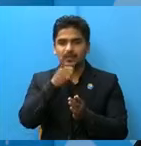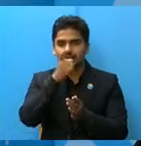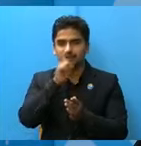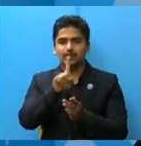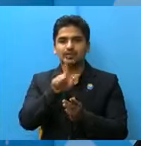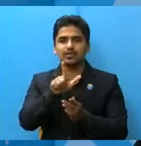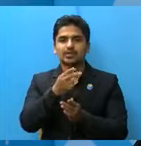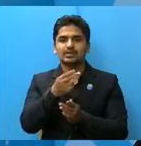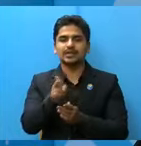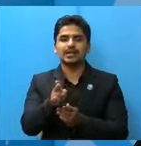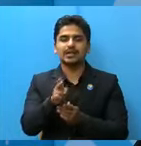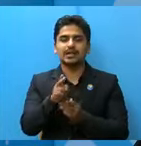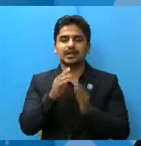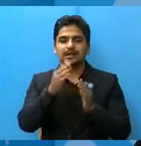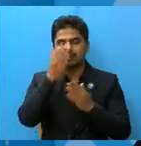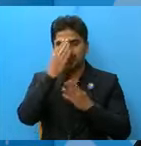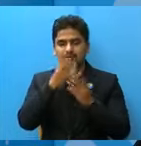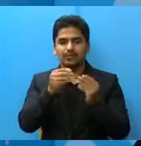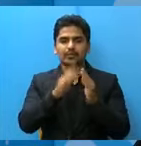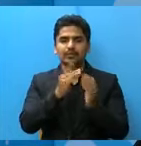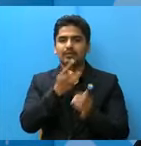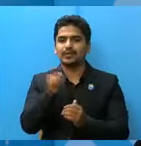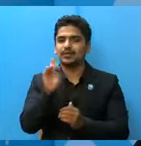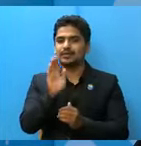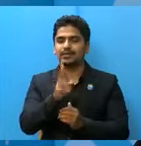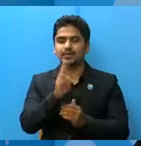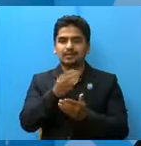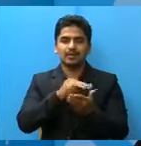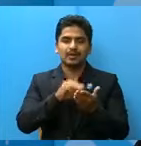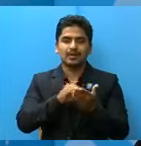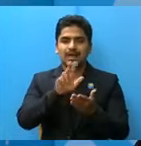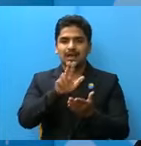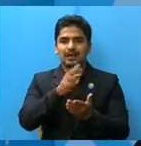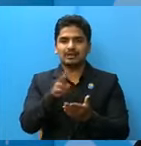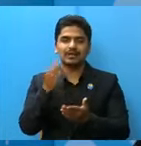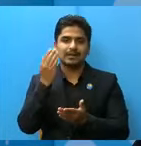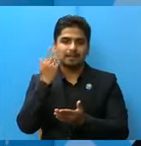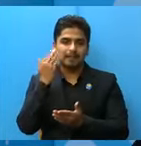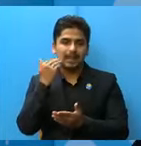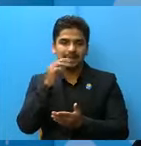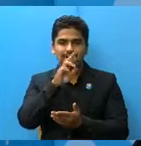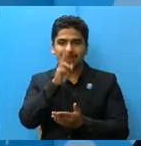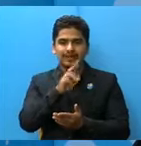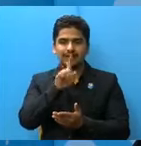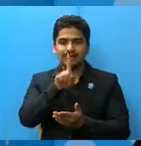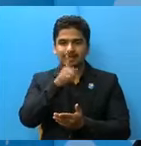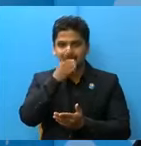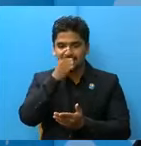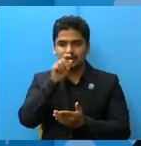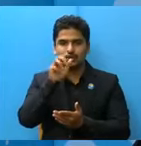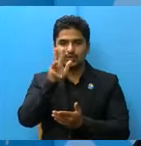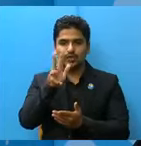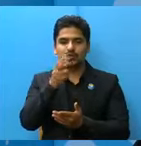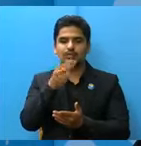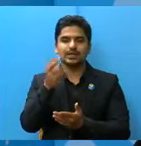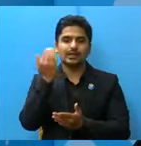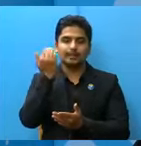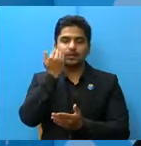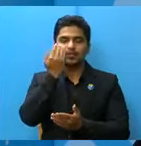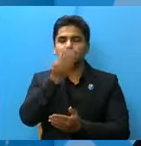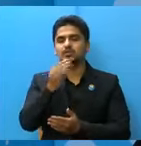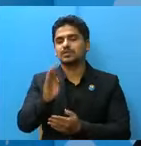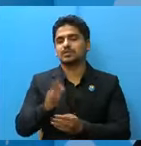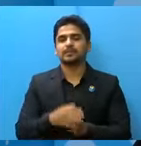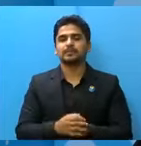सत्र जना डिश्चा आजुनवायकोच, तेस्मद्दे आठ जना महिला हुनुँँँँँँँँँँँँँँँँ एक से नौ जना पुरुष गरी पुरुषुनुँँँँँँँँँँँँँ